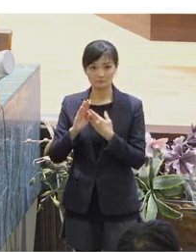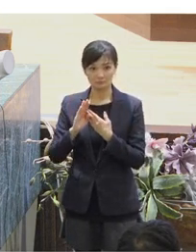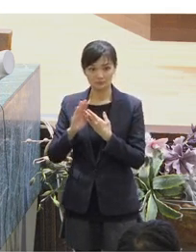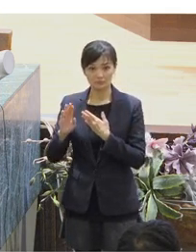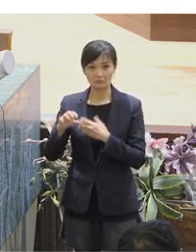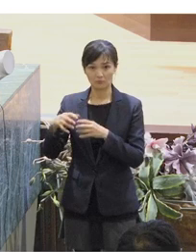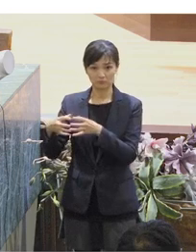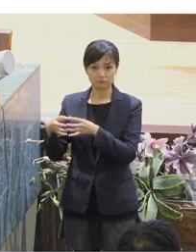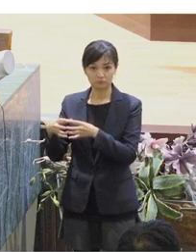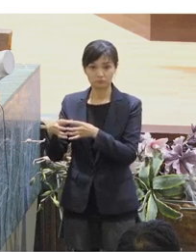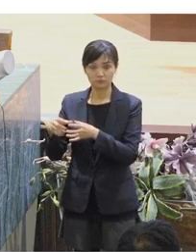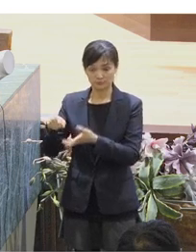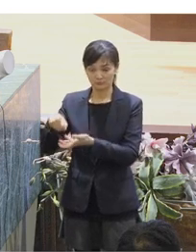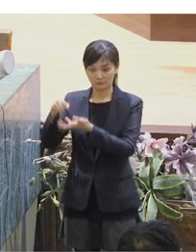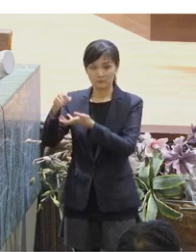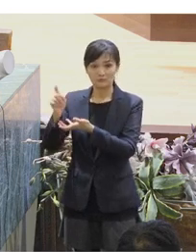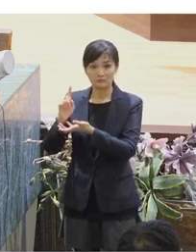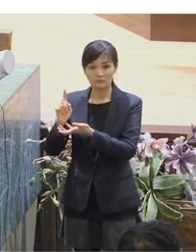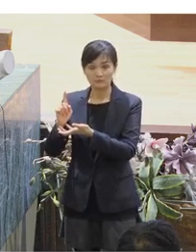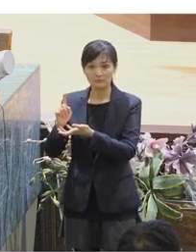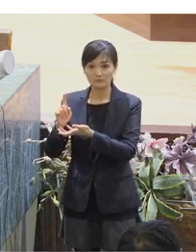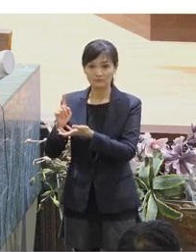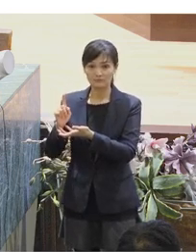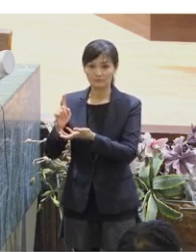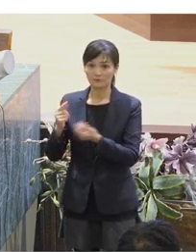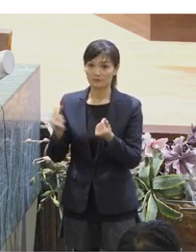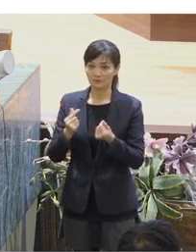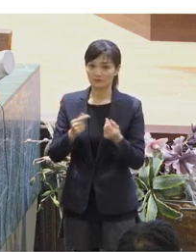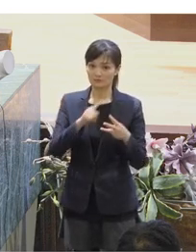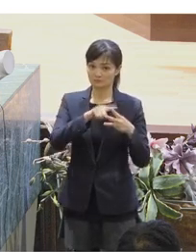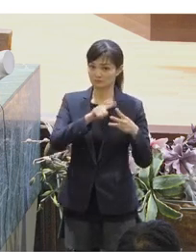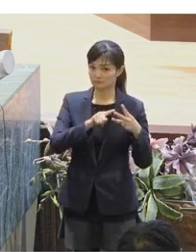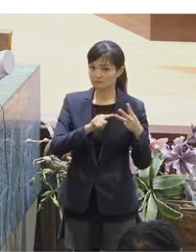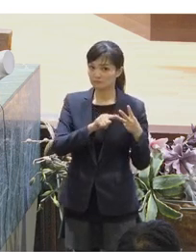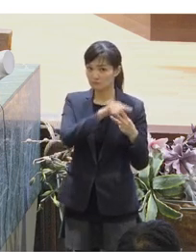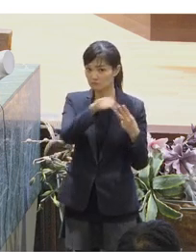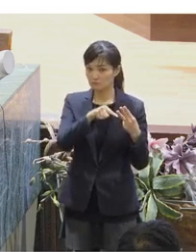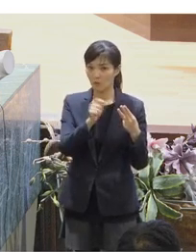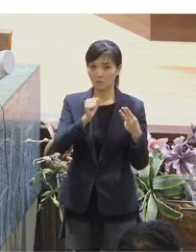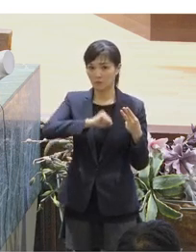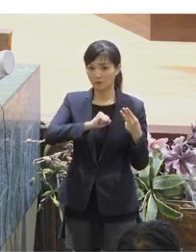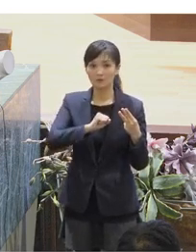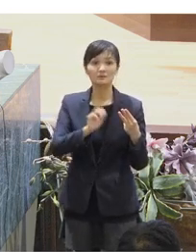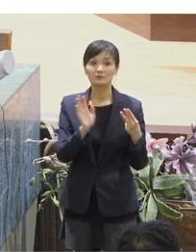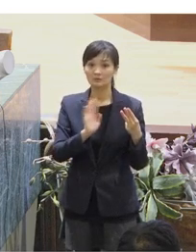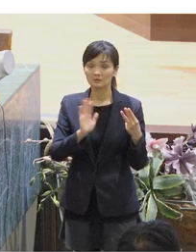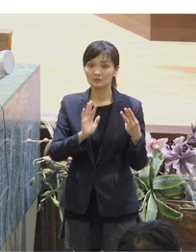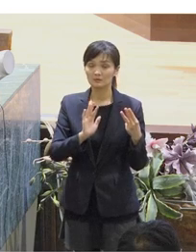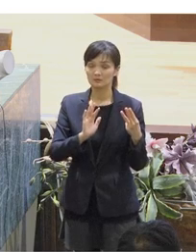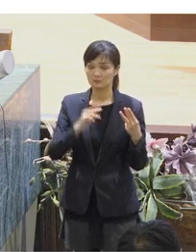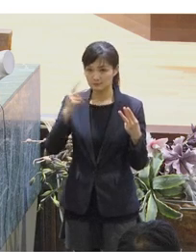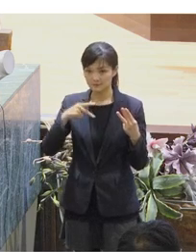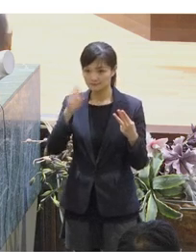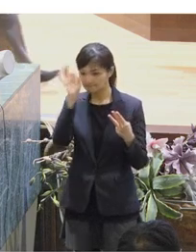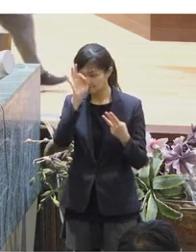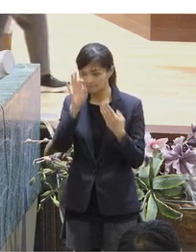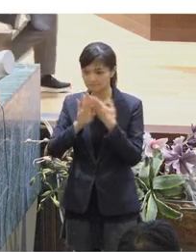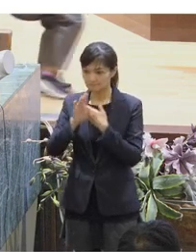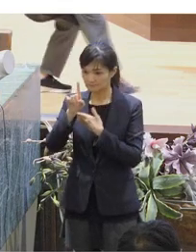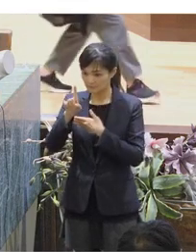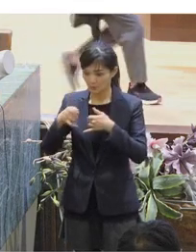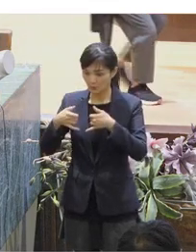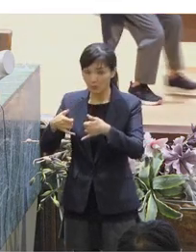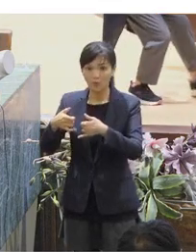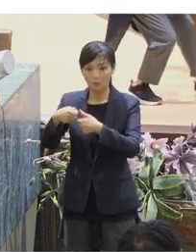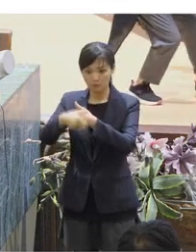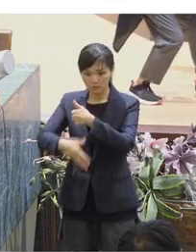说，不是只是好像对于就是晶晶怒怒燕燕的抗拒，而是说要有另外一条路，有一个新的系统